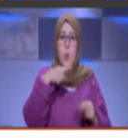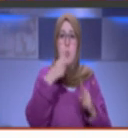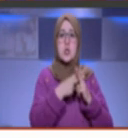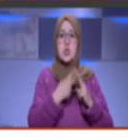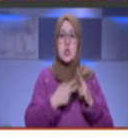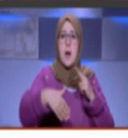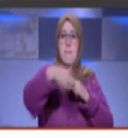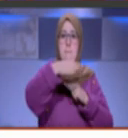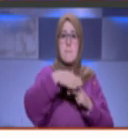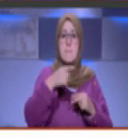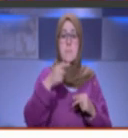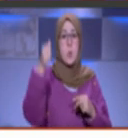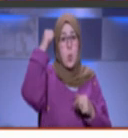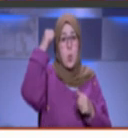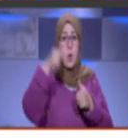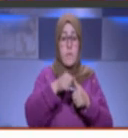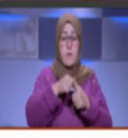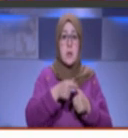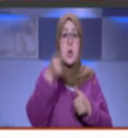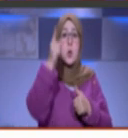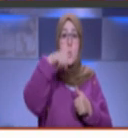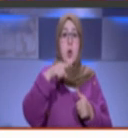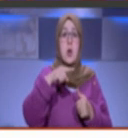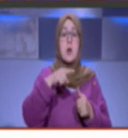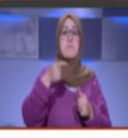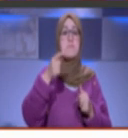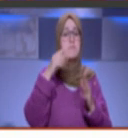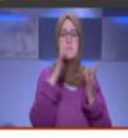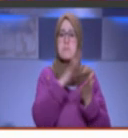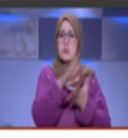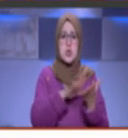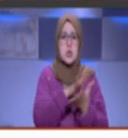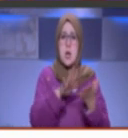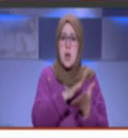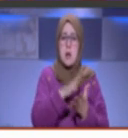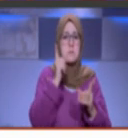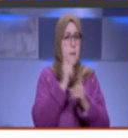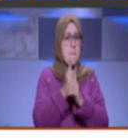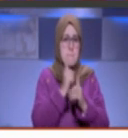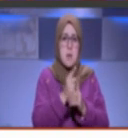تحدي الحمد لله رب العالمين وفقنا فيه، لان احنا كنا دايما